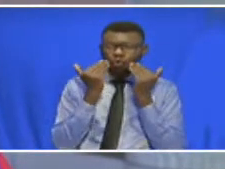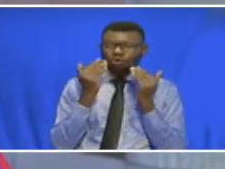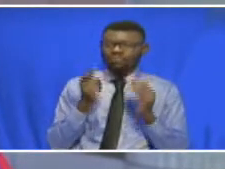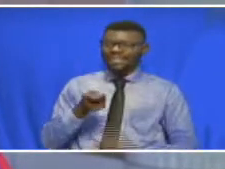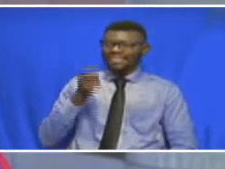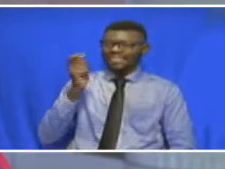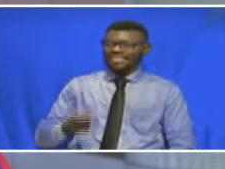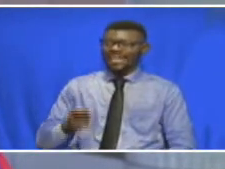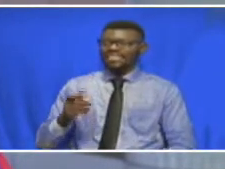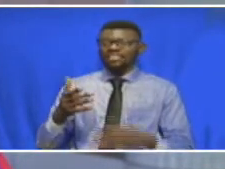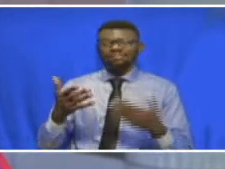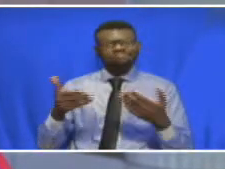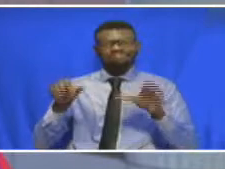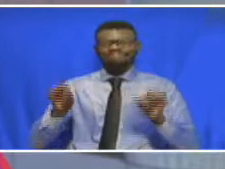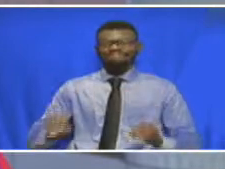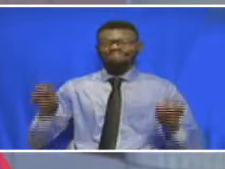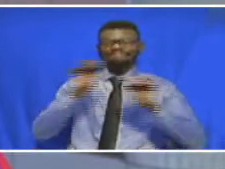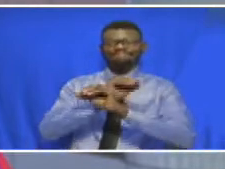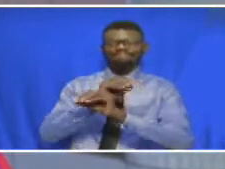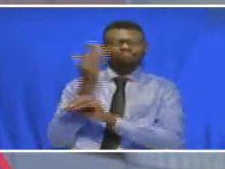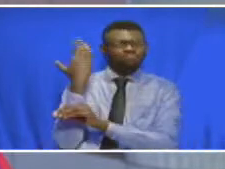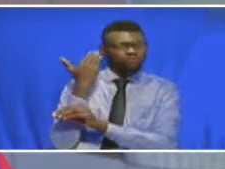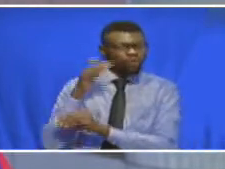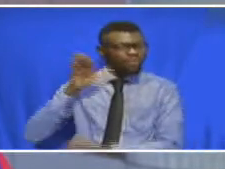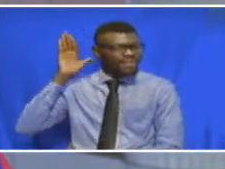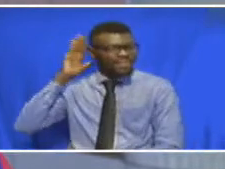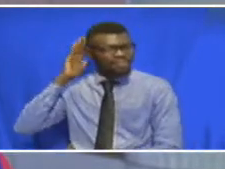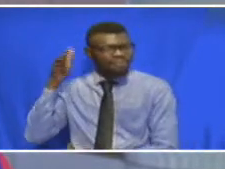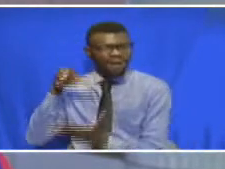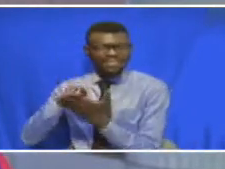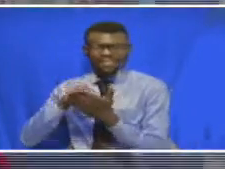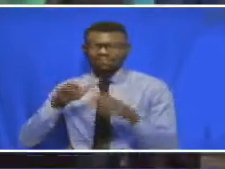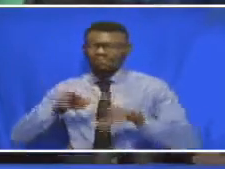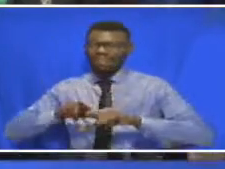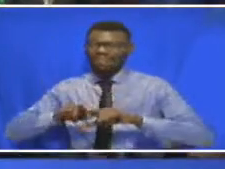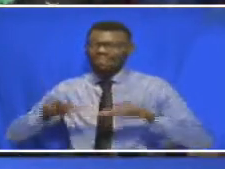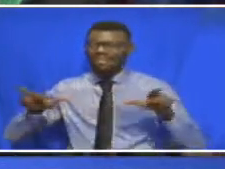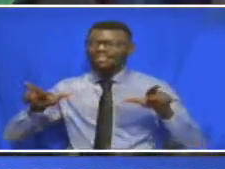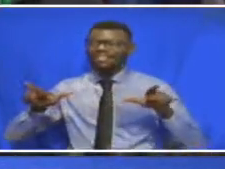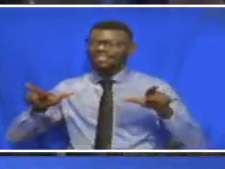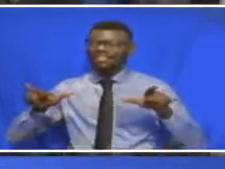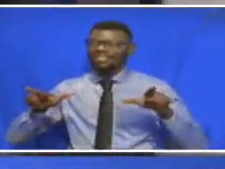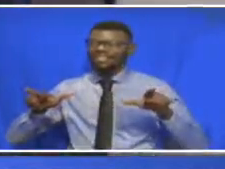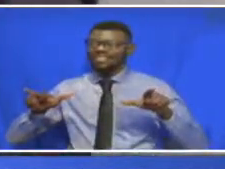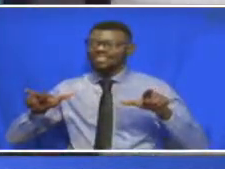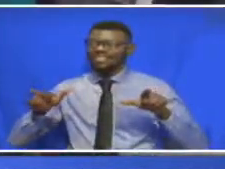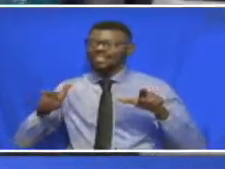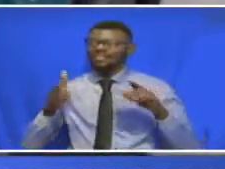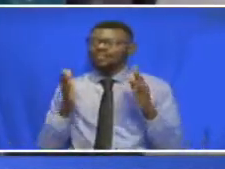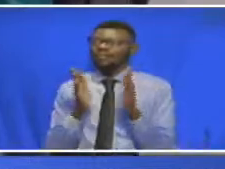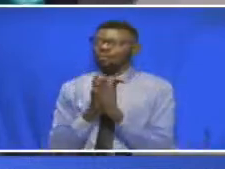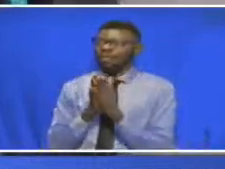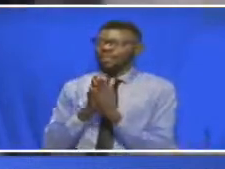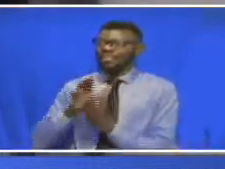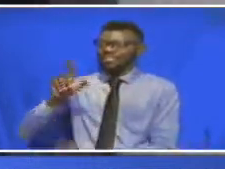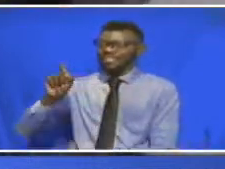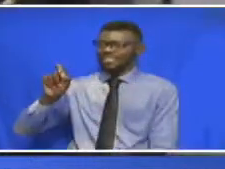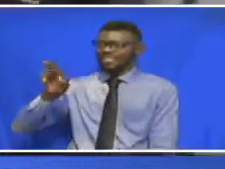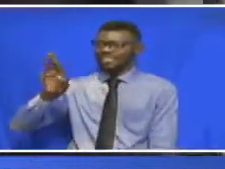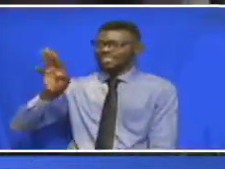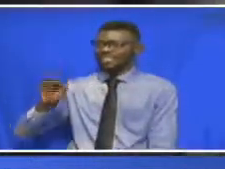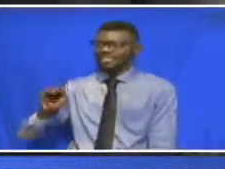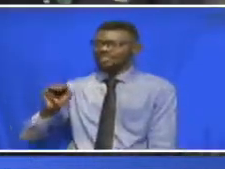kipande cha ardhi chenye ukubwa wa ekari 17.5 iliyomkabala na jumba la kibiashara la TRM. Mafundi